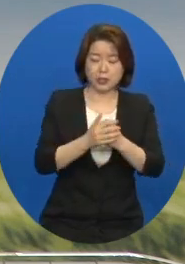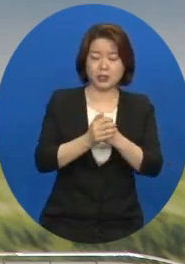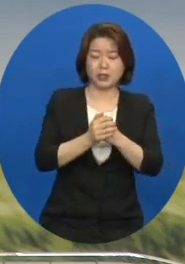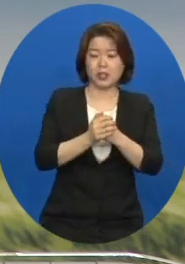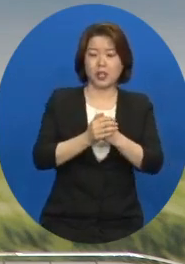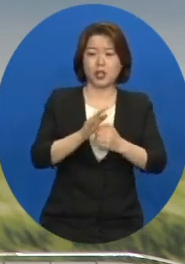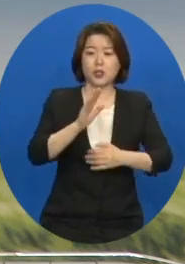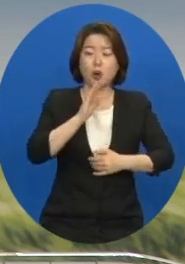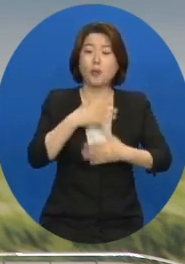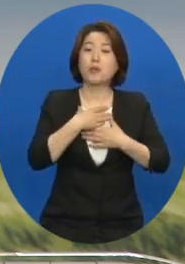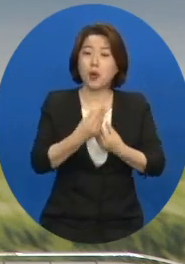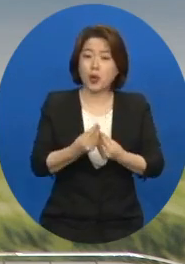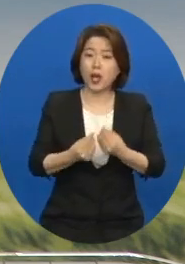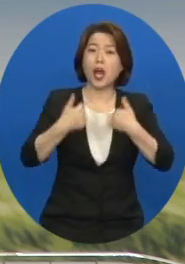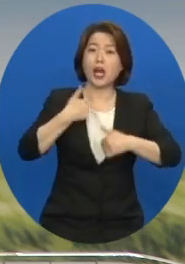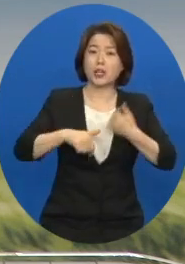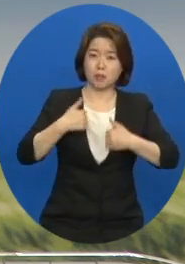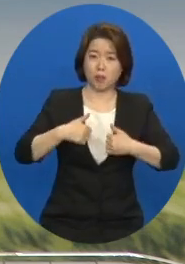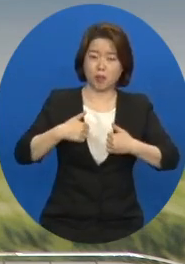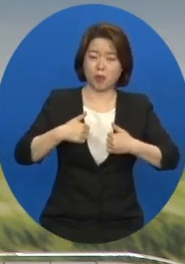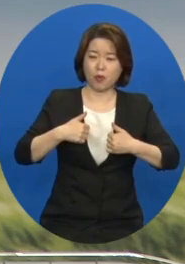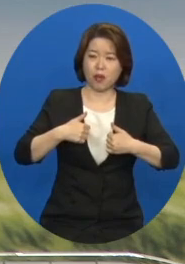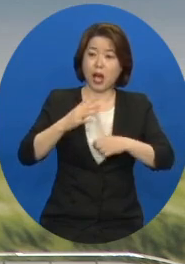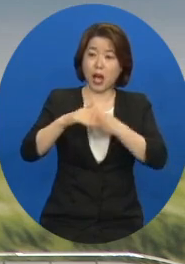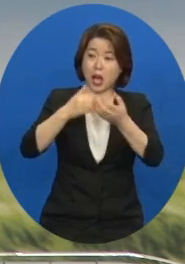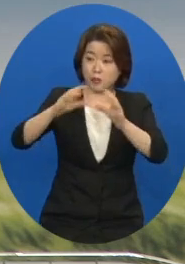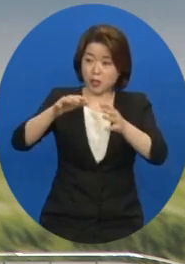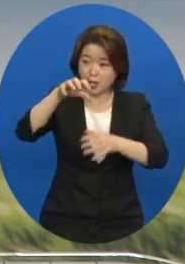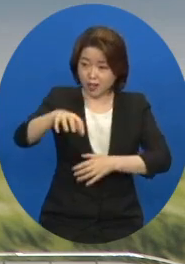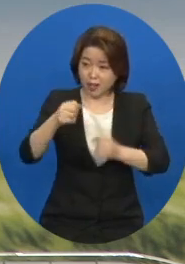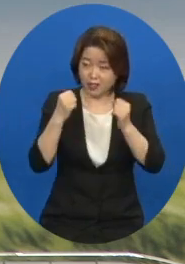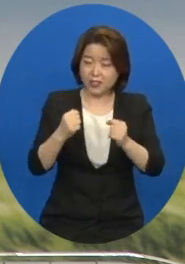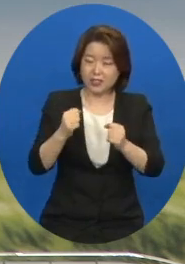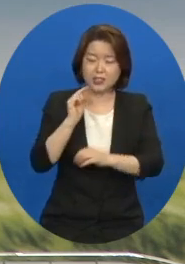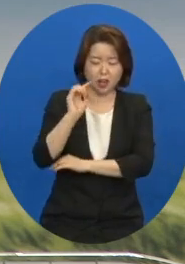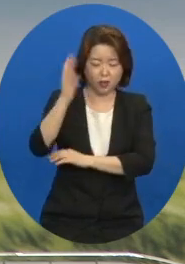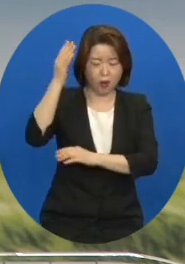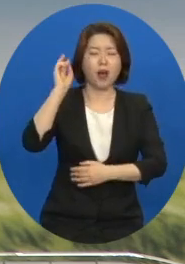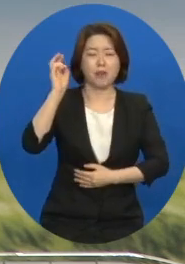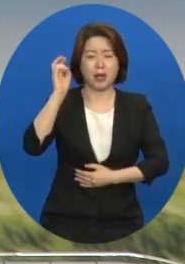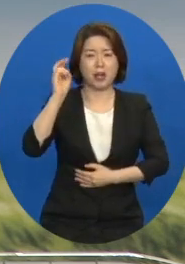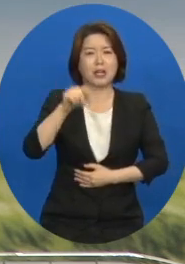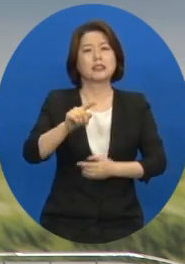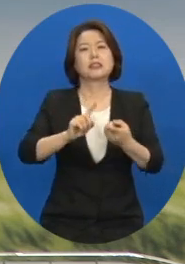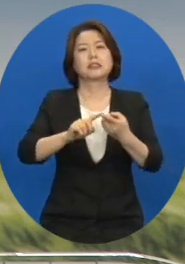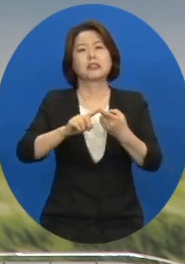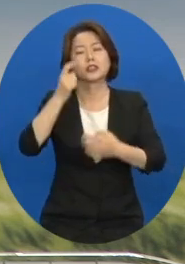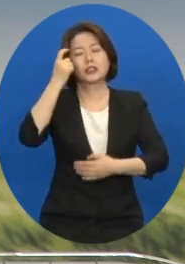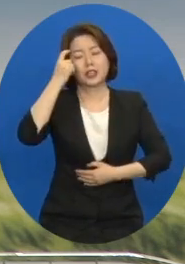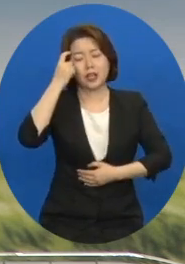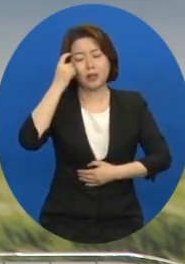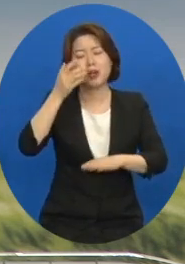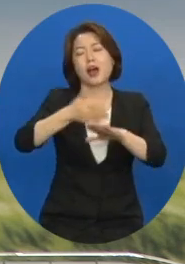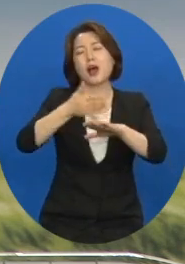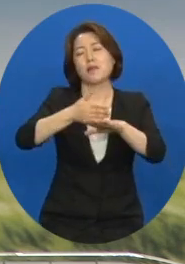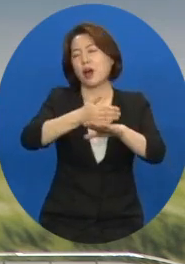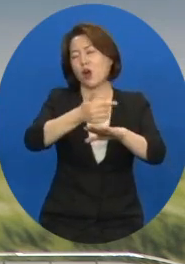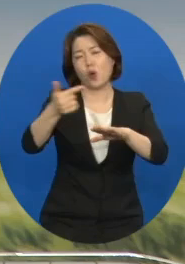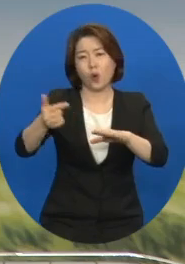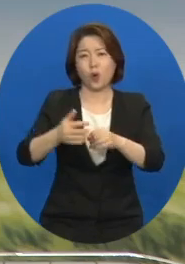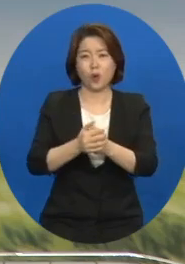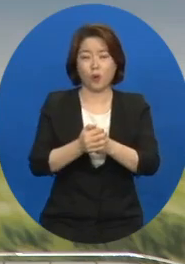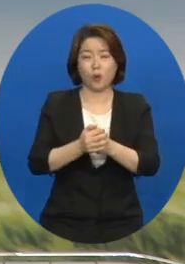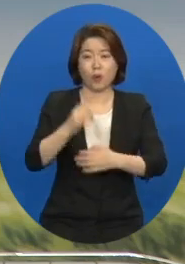기쁘고 얼마나 영광스럽겠느냐. 그 생각하면 감사하다.